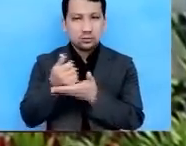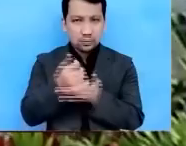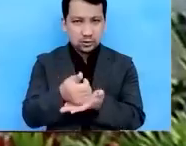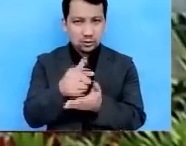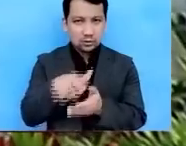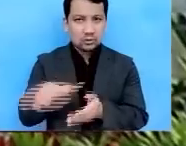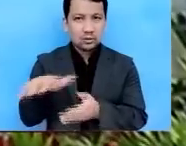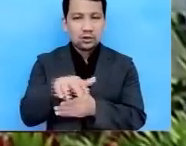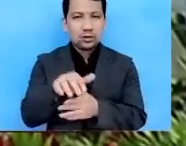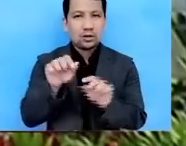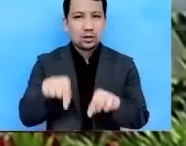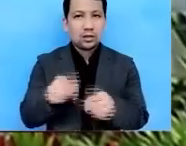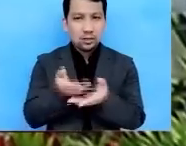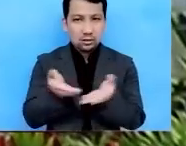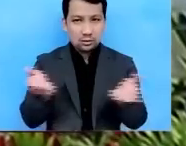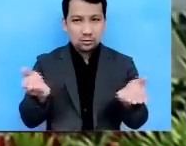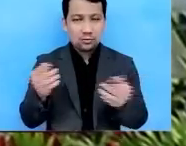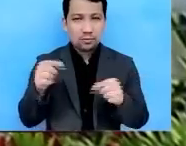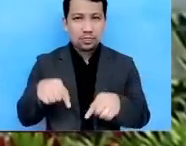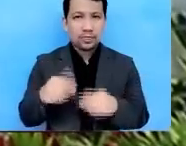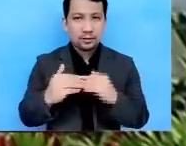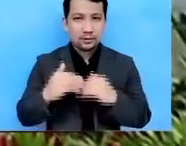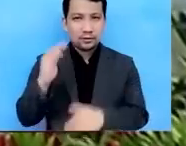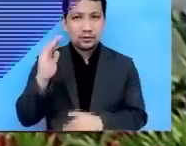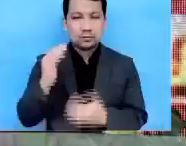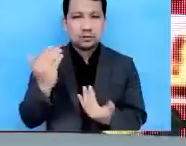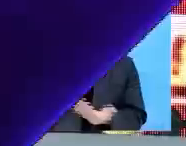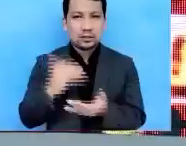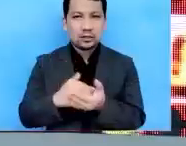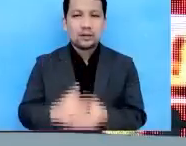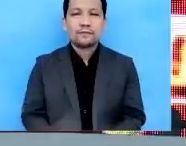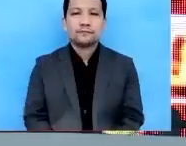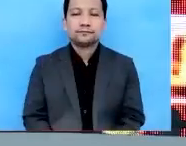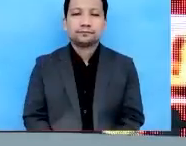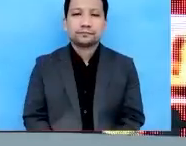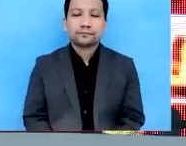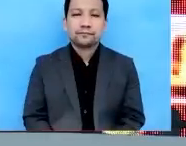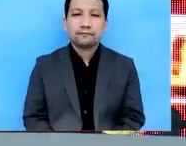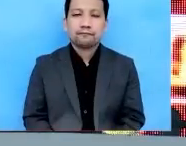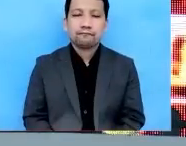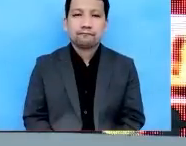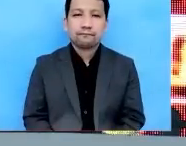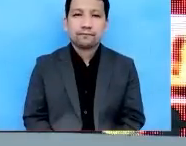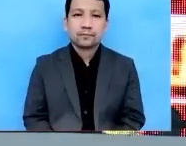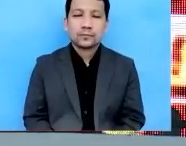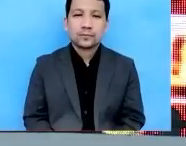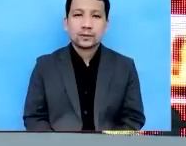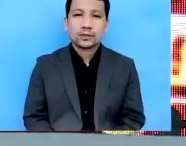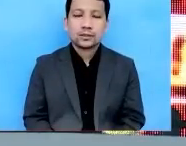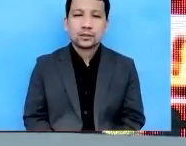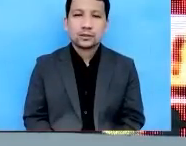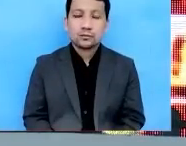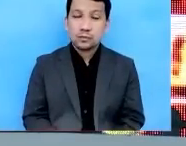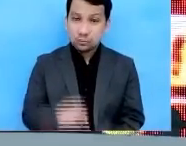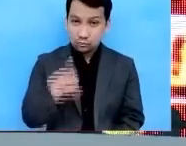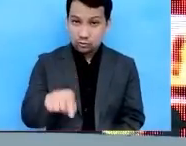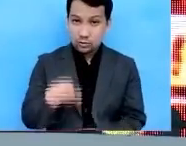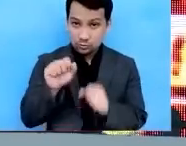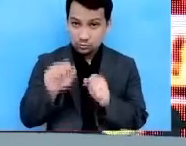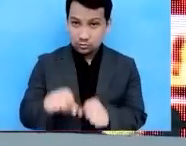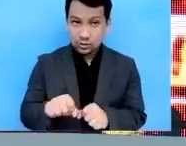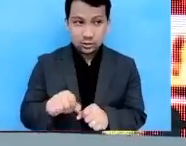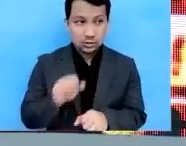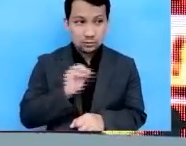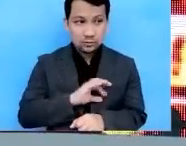hanggat kayo ay makabangon na. Sino ba ang hindi matutuwa kung malaman mong pwede ka na raw magkaroon ng pensyon